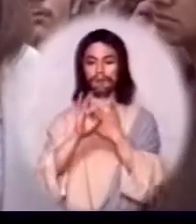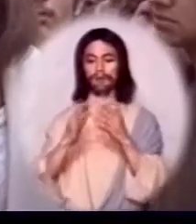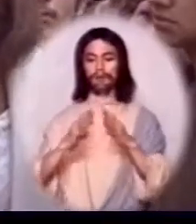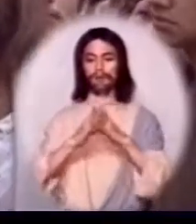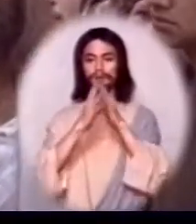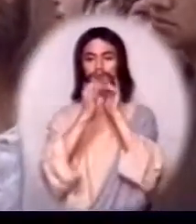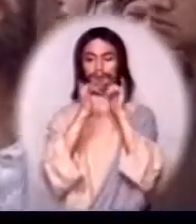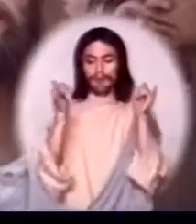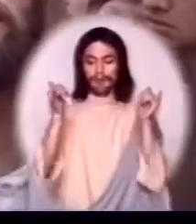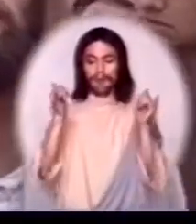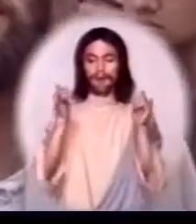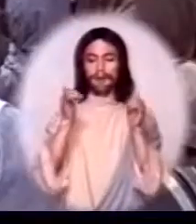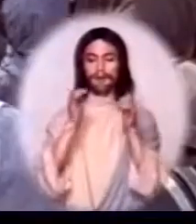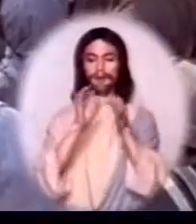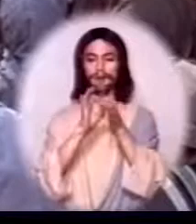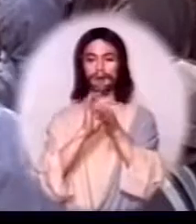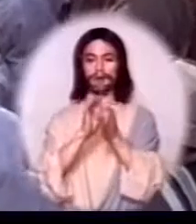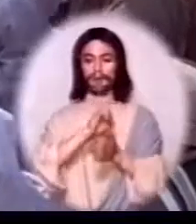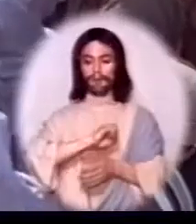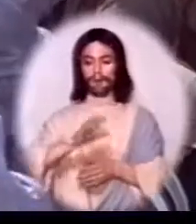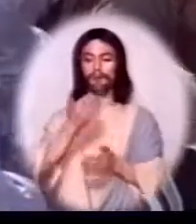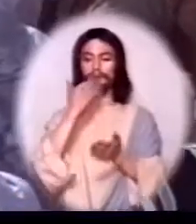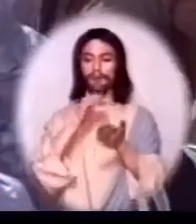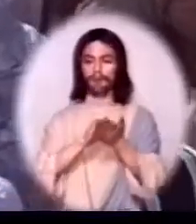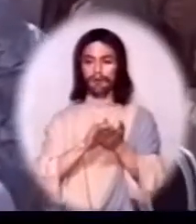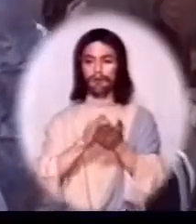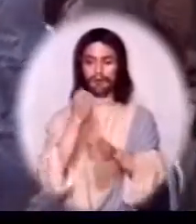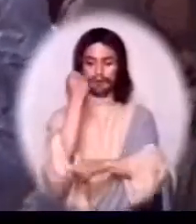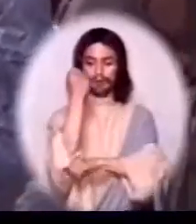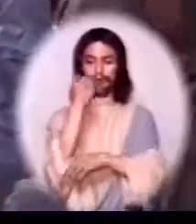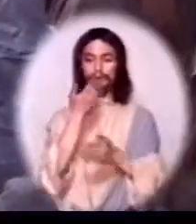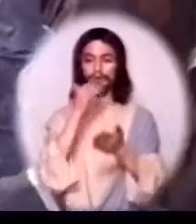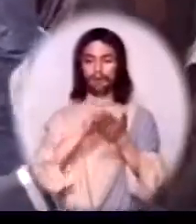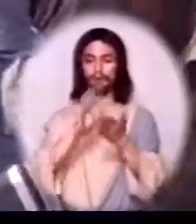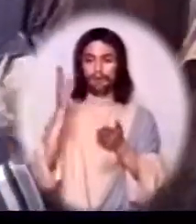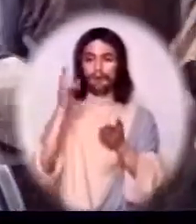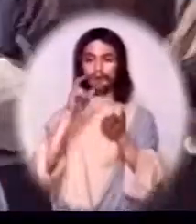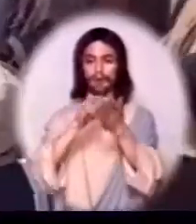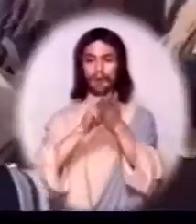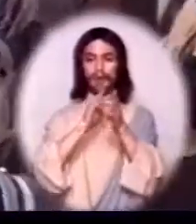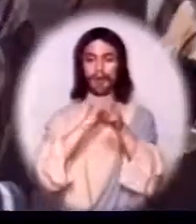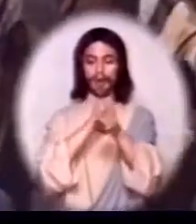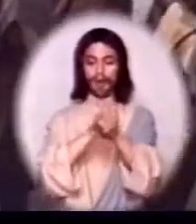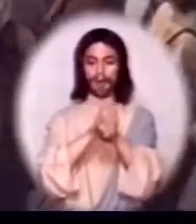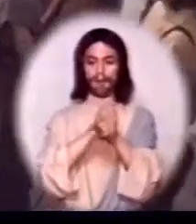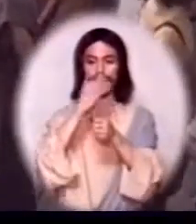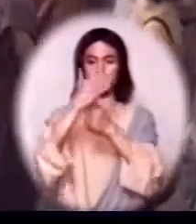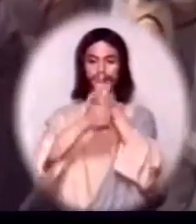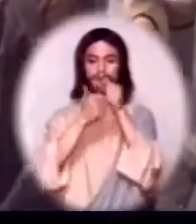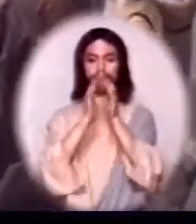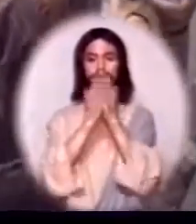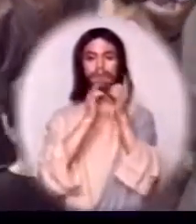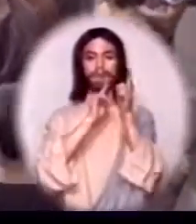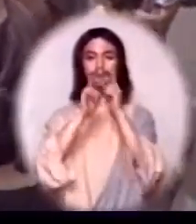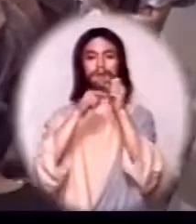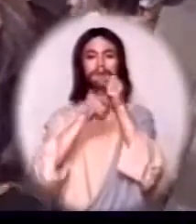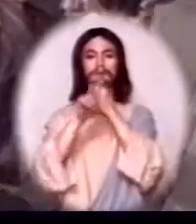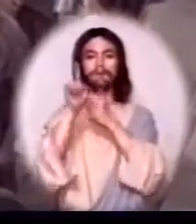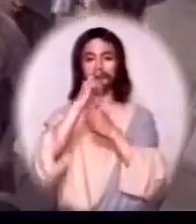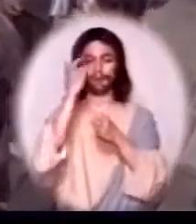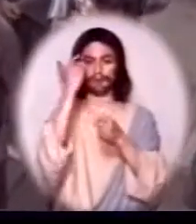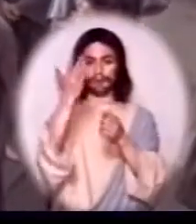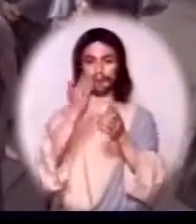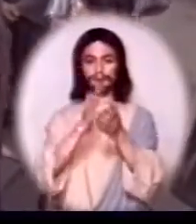그러면 건축자의 버린 돌이 모퉁이 머릿돌이 되었다고 한 성경 말씀은 무슨